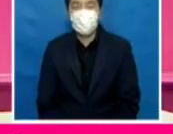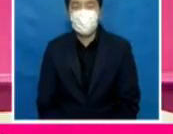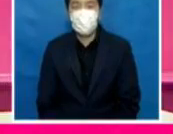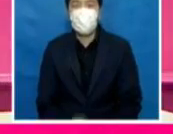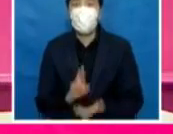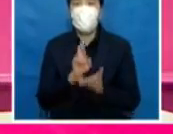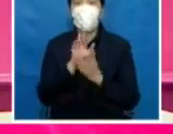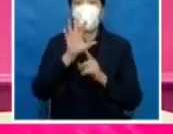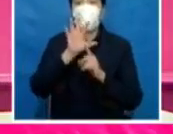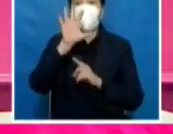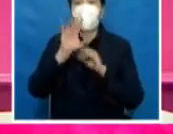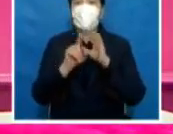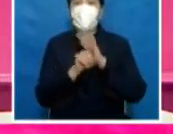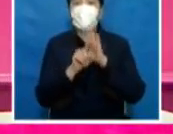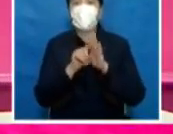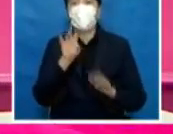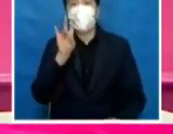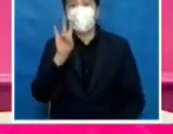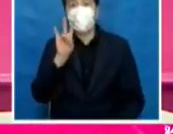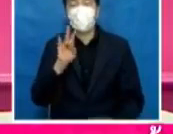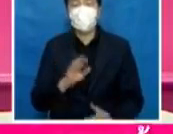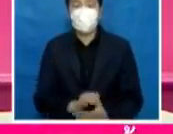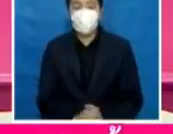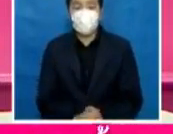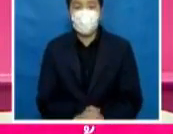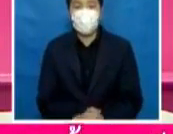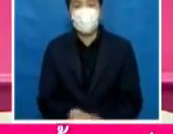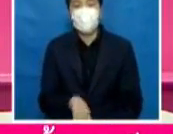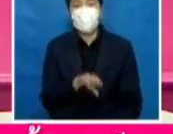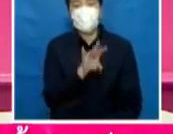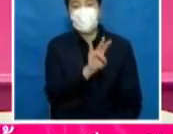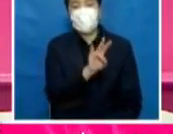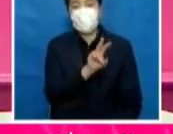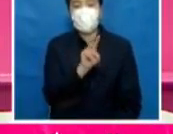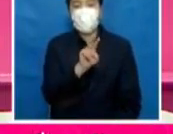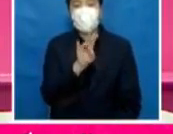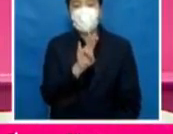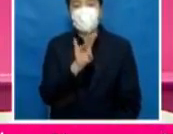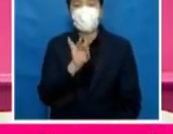อันดับที่5หมุนครั้งที่7เลขที่ออก